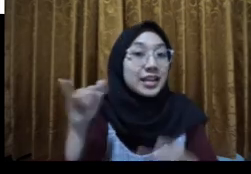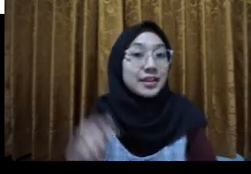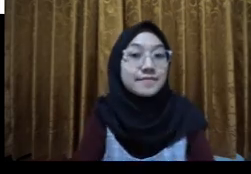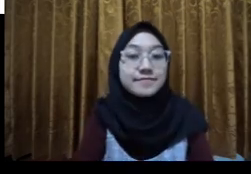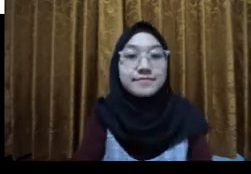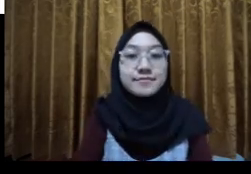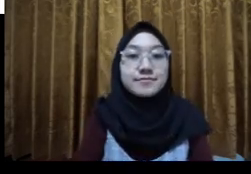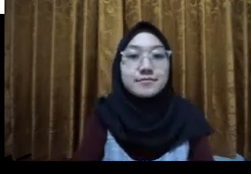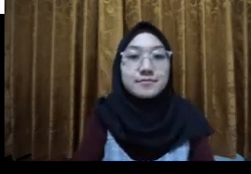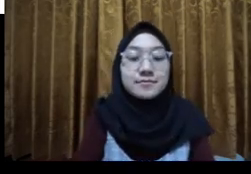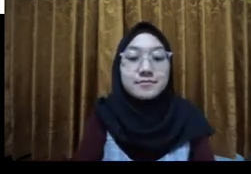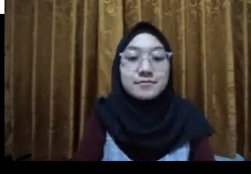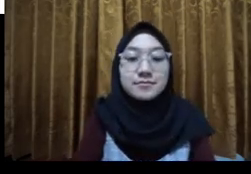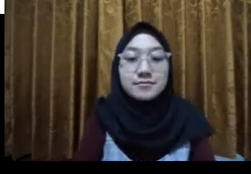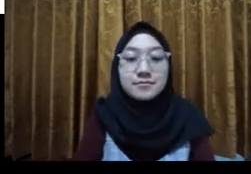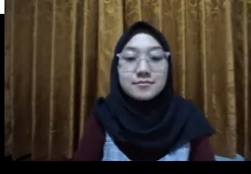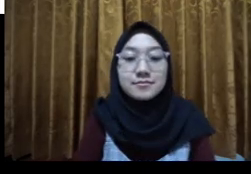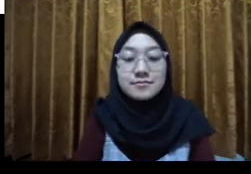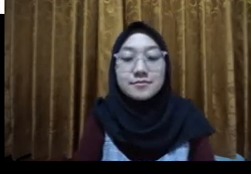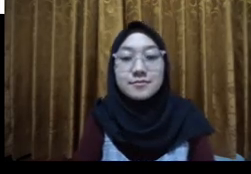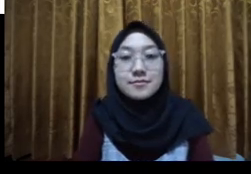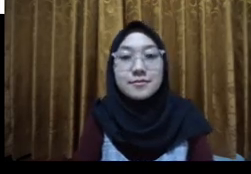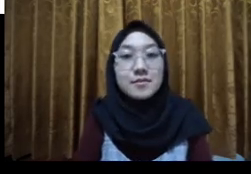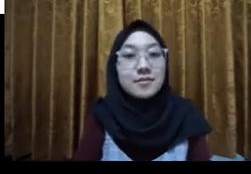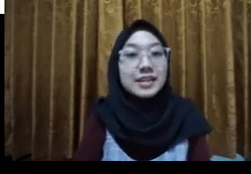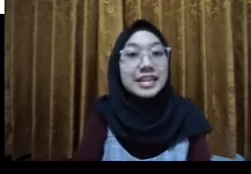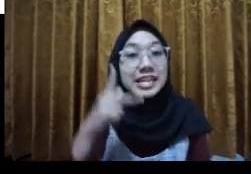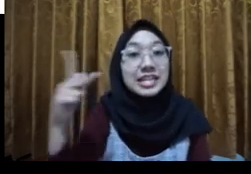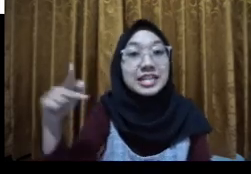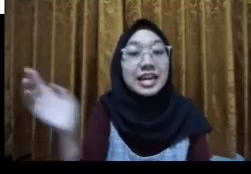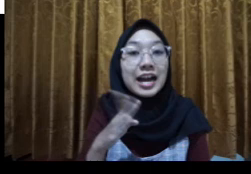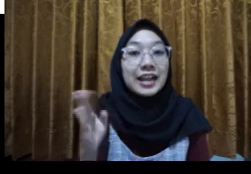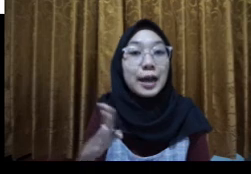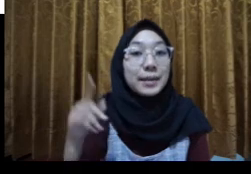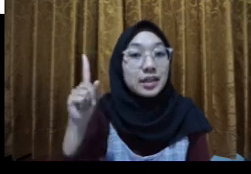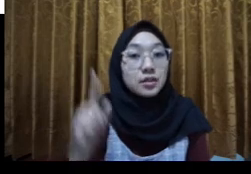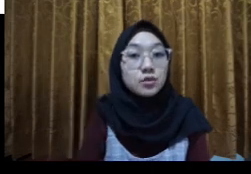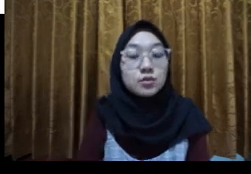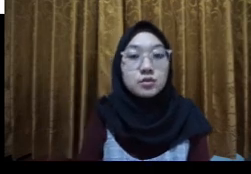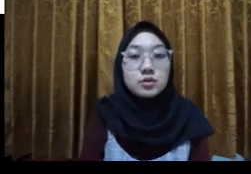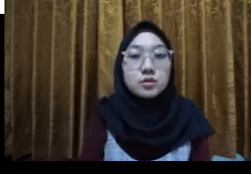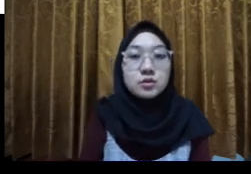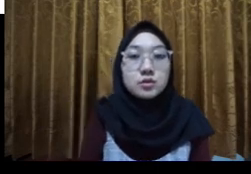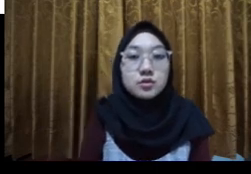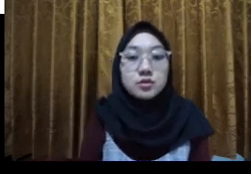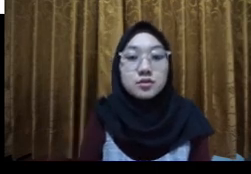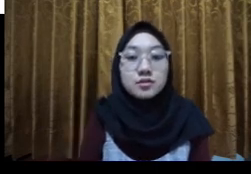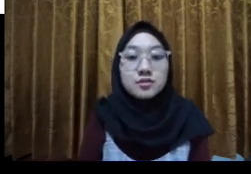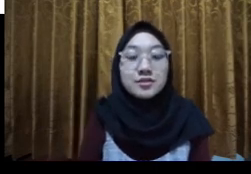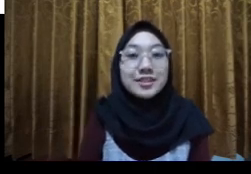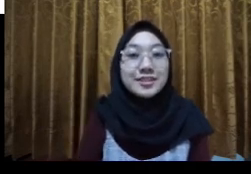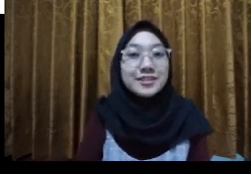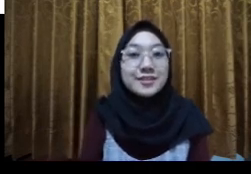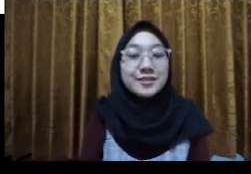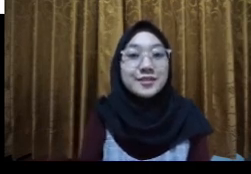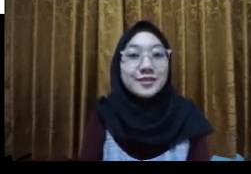misalnya. 9. Selection Jakarta Undercover 3 by power@gmail.com Boakbor. Page 9 211